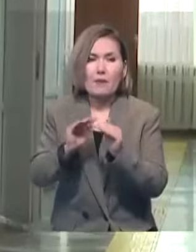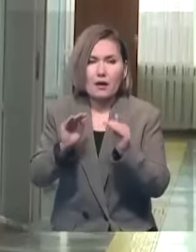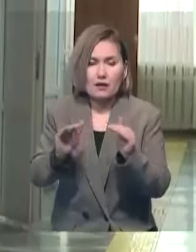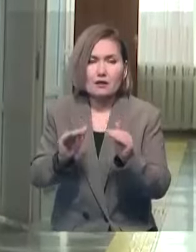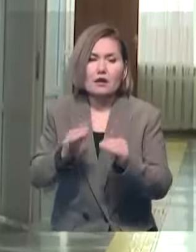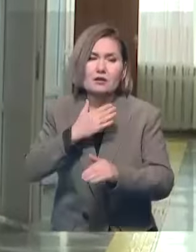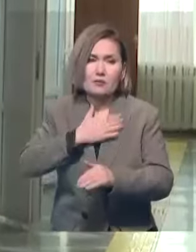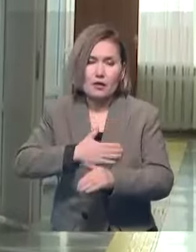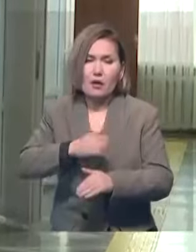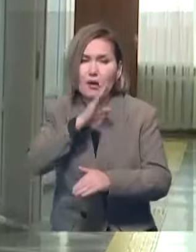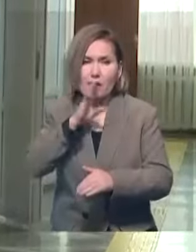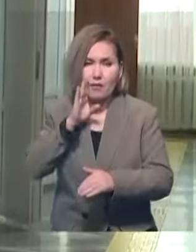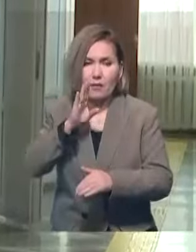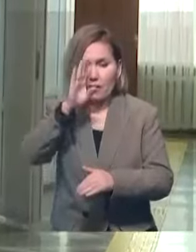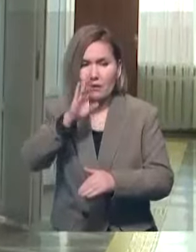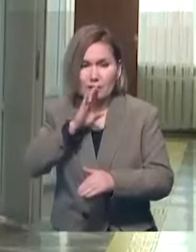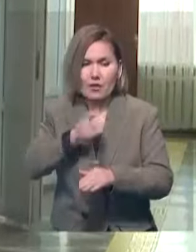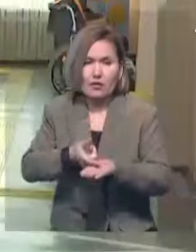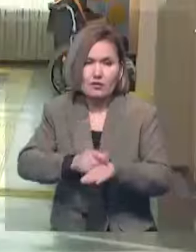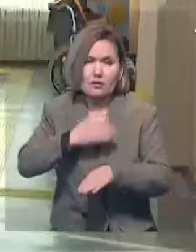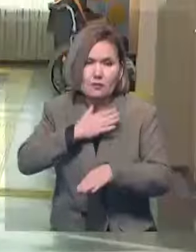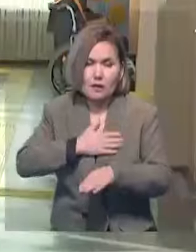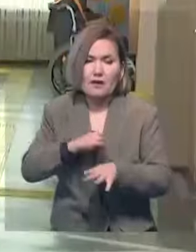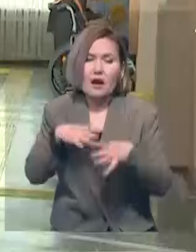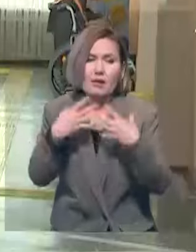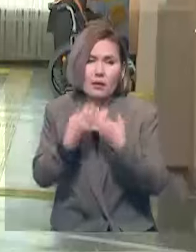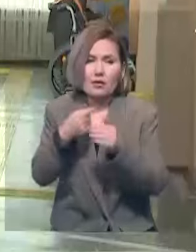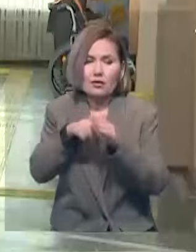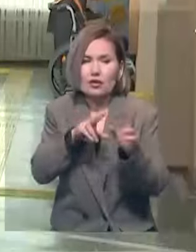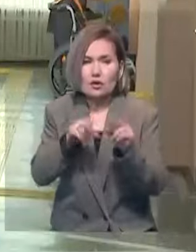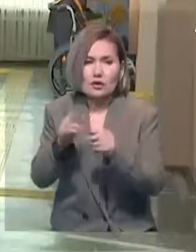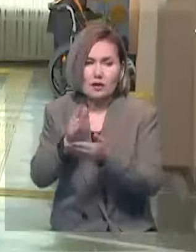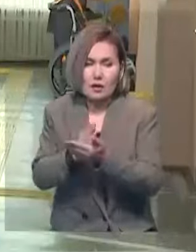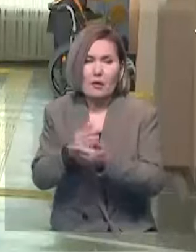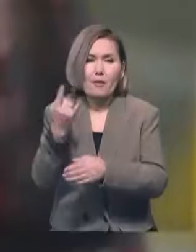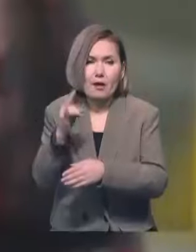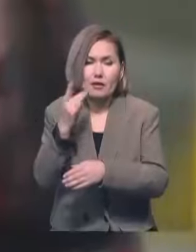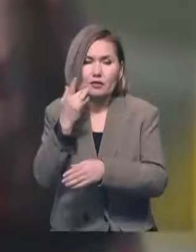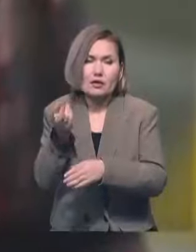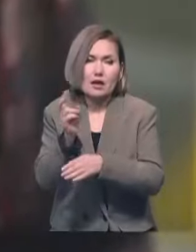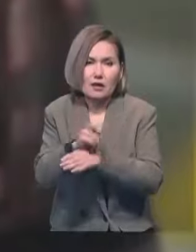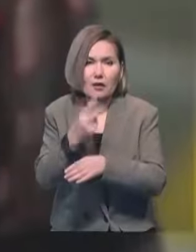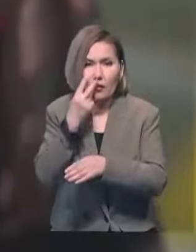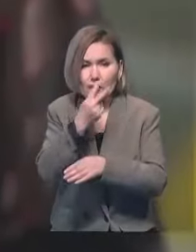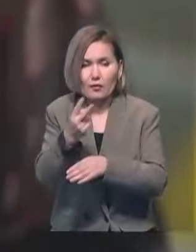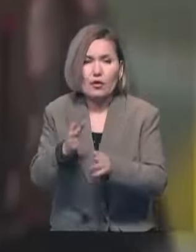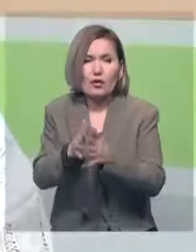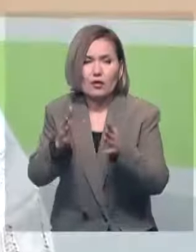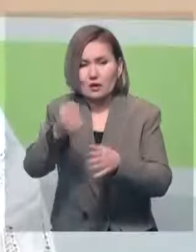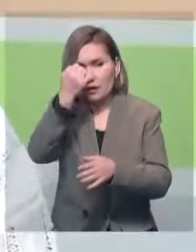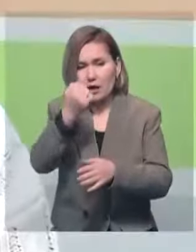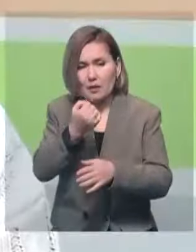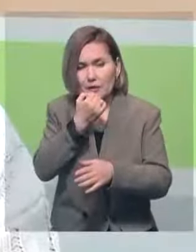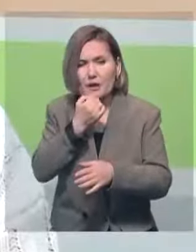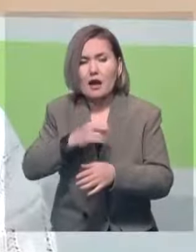тыныш, өміріміз де тыныш, жанұямыз да тыныш. Баламыздың жағдайы жасалып тұр. Көріп тұрамыз, келіп тұрамыз. Рахмет үлкен.